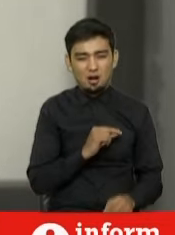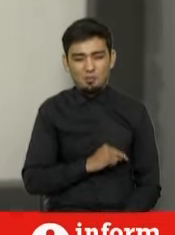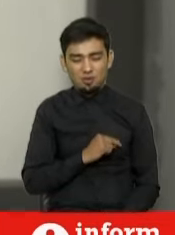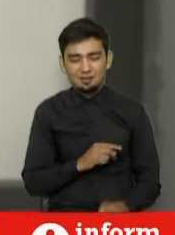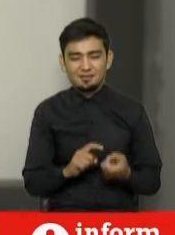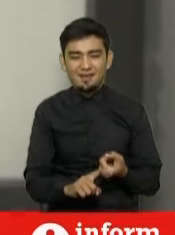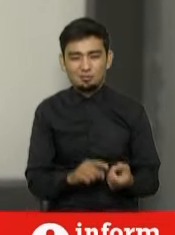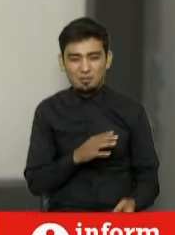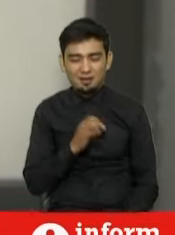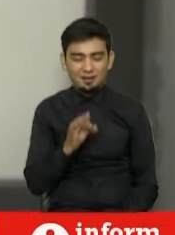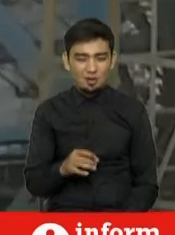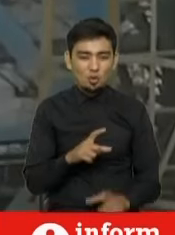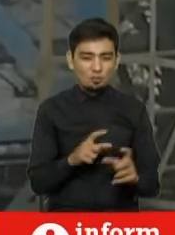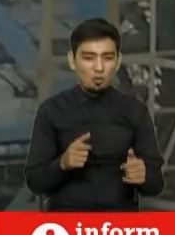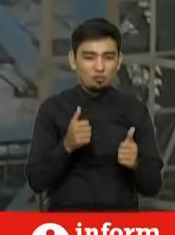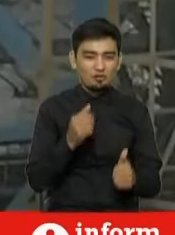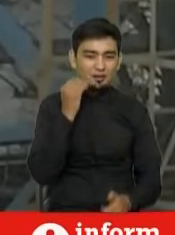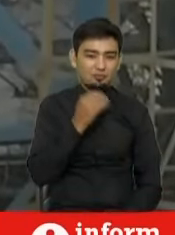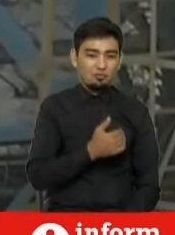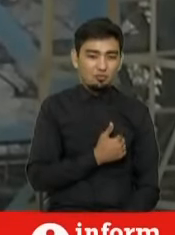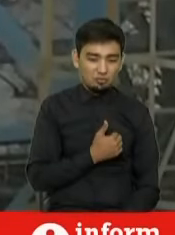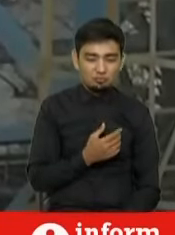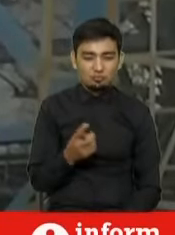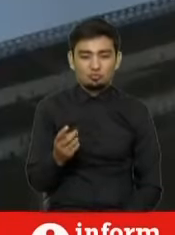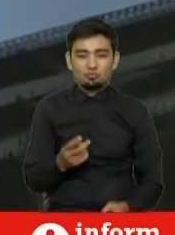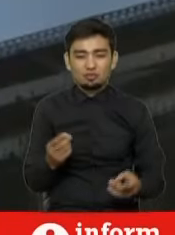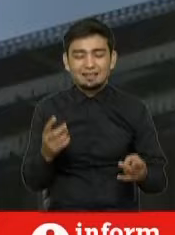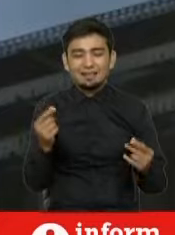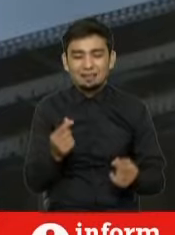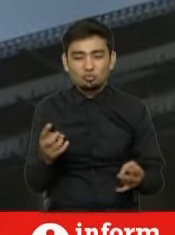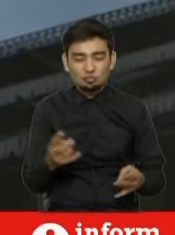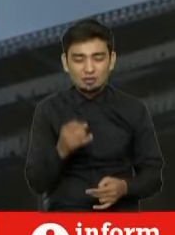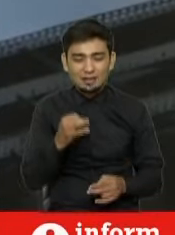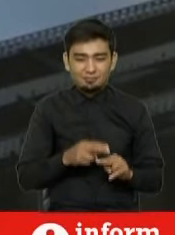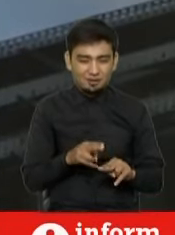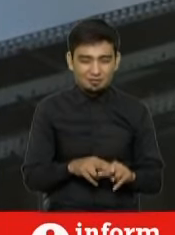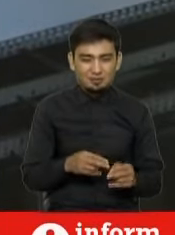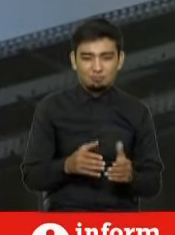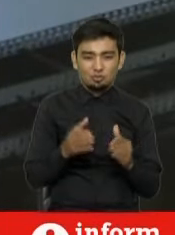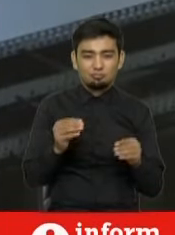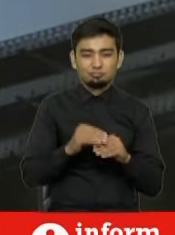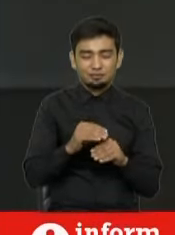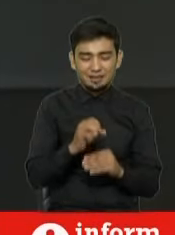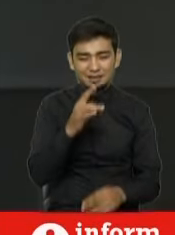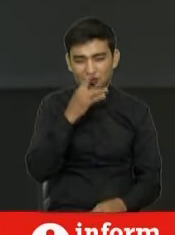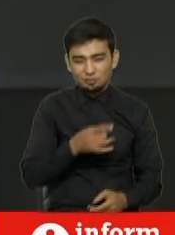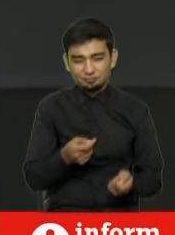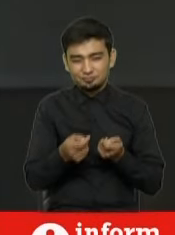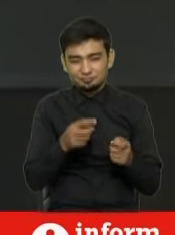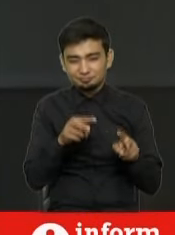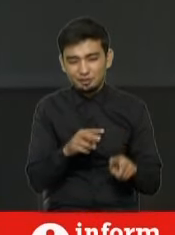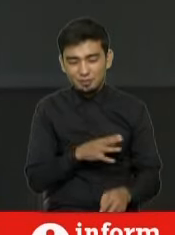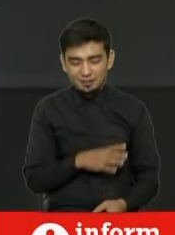Чтобы обеспечить потребителей хорошим качеством услуг, нужны деньги. Но сейчас Комитету по регулированию естественных монополий